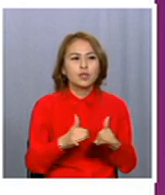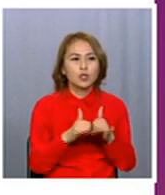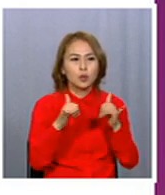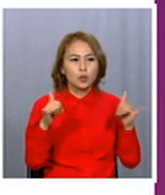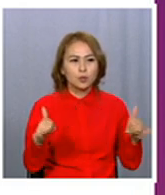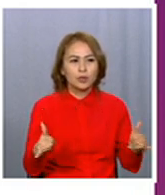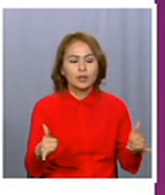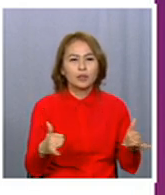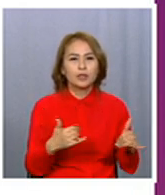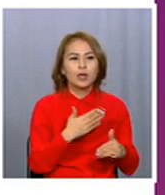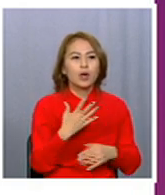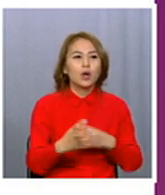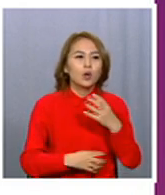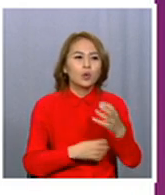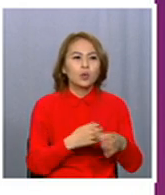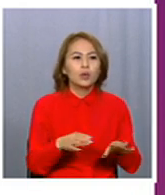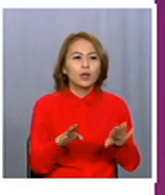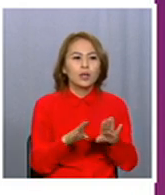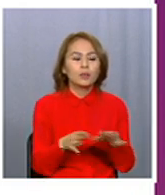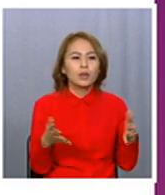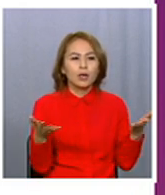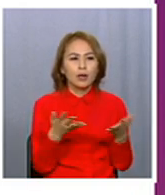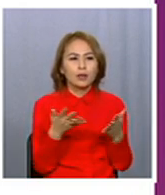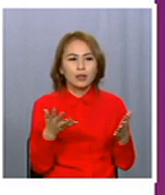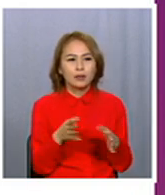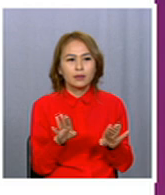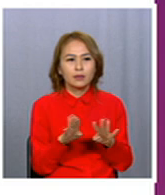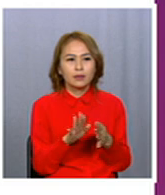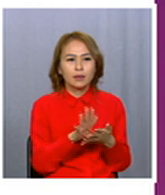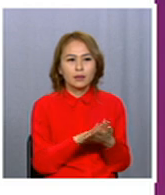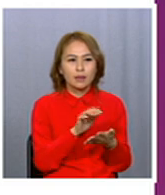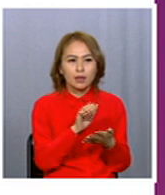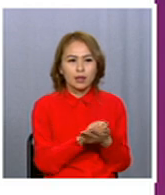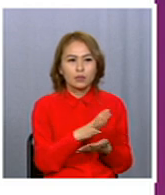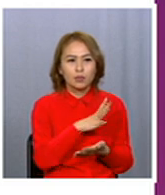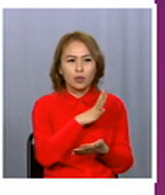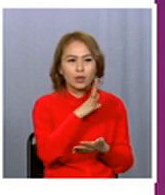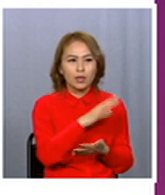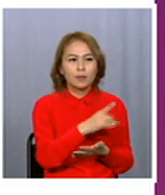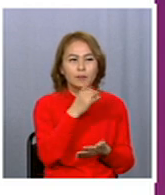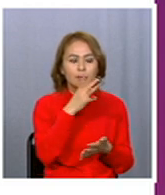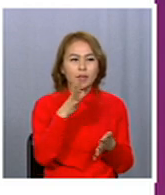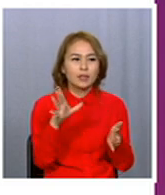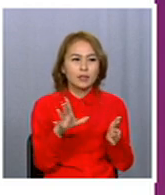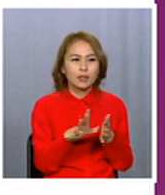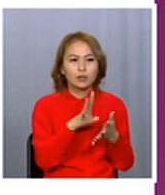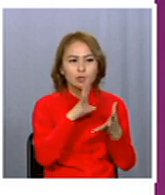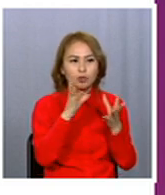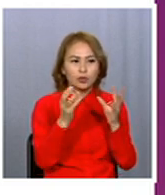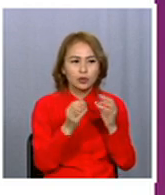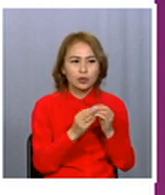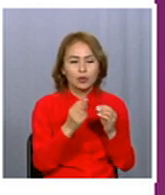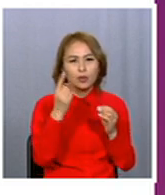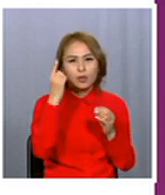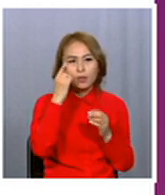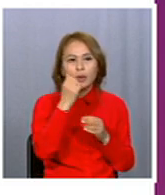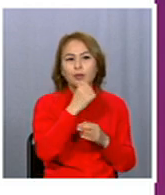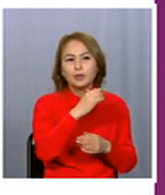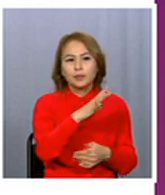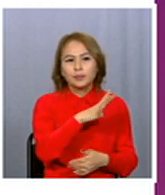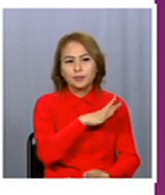немесе көбейсе, көк әлемі қалай тас талқан боларын бір сәт ойланып көрдіңіз